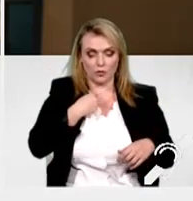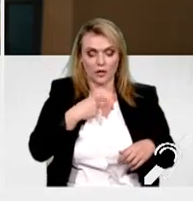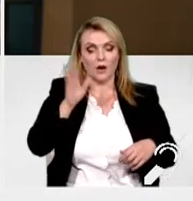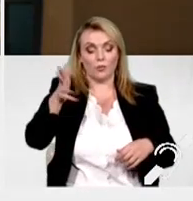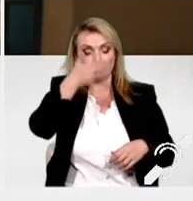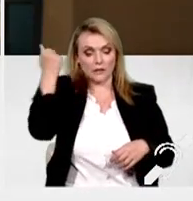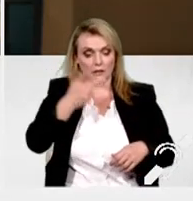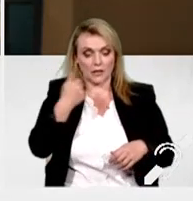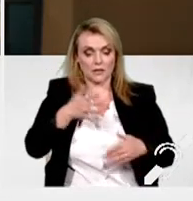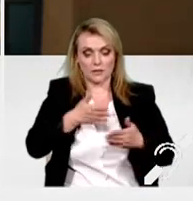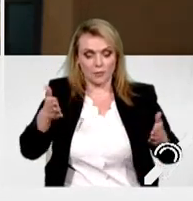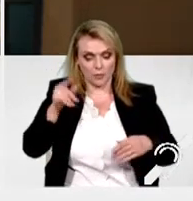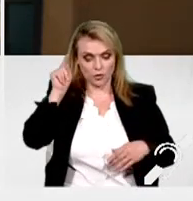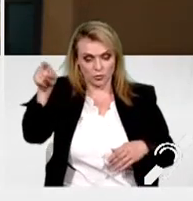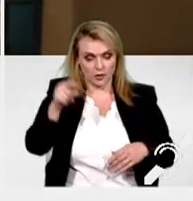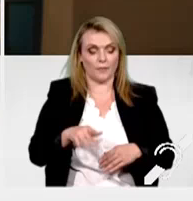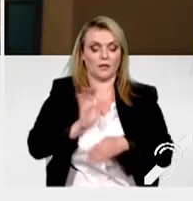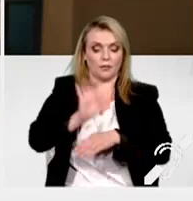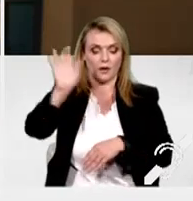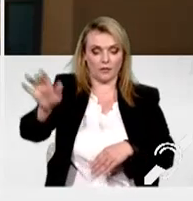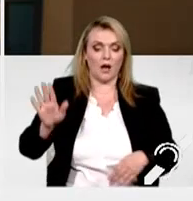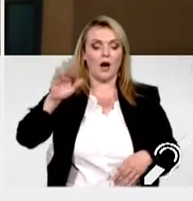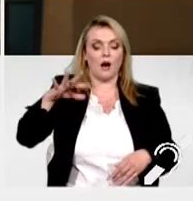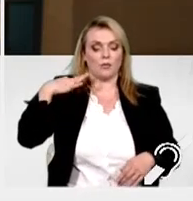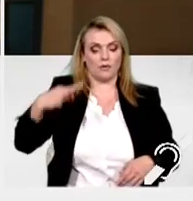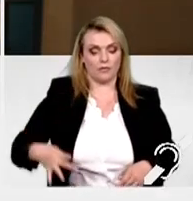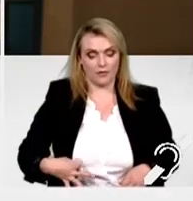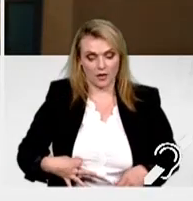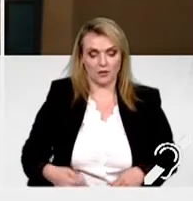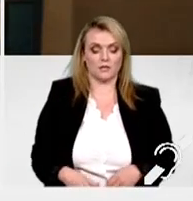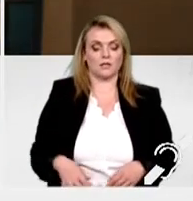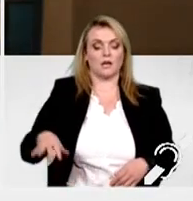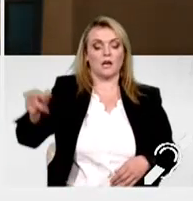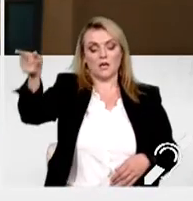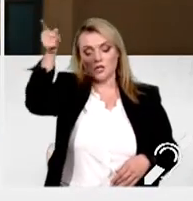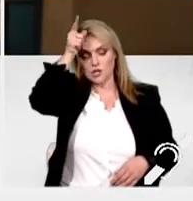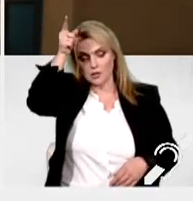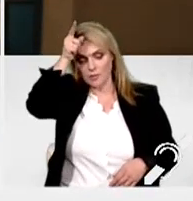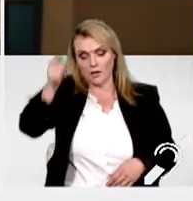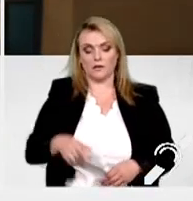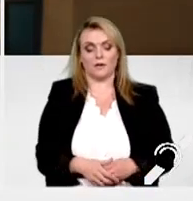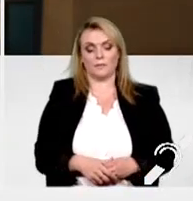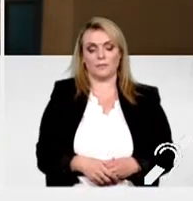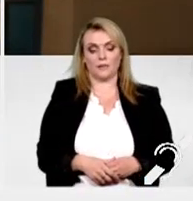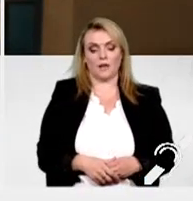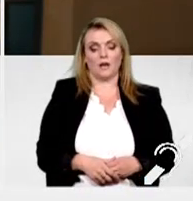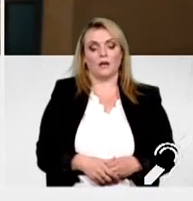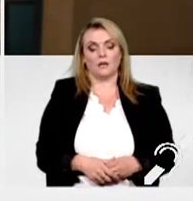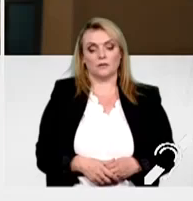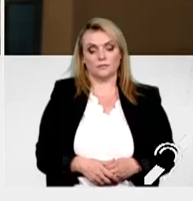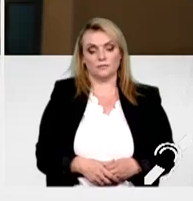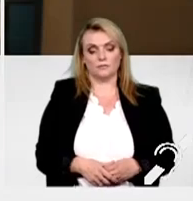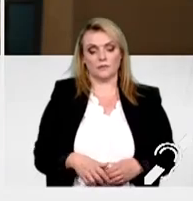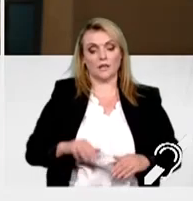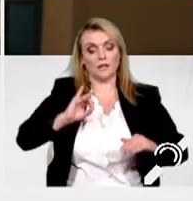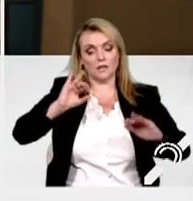în Italia, după care în Franța, în Germania avem și de partea cealaltă cele